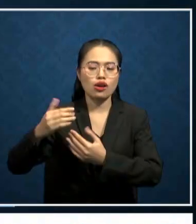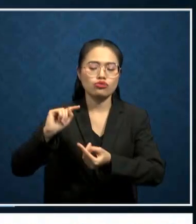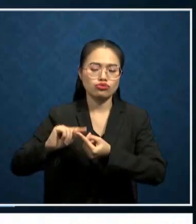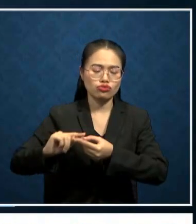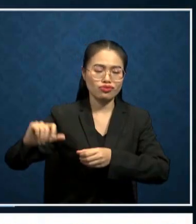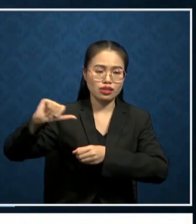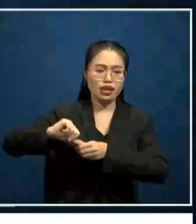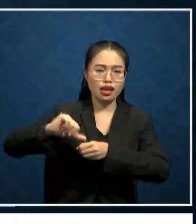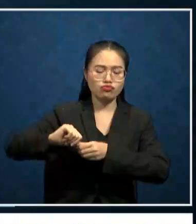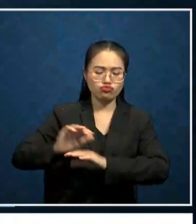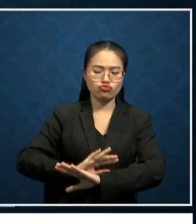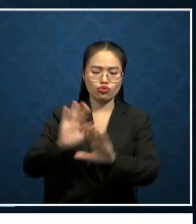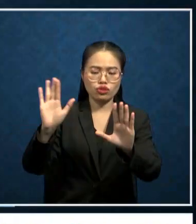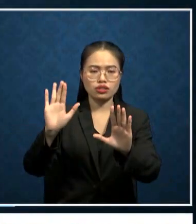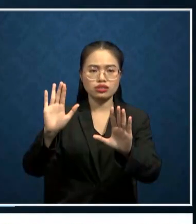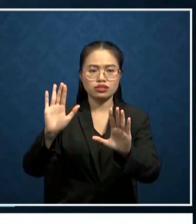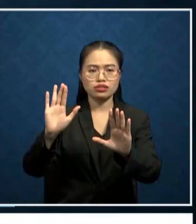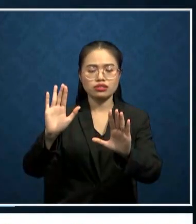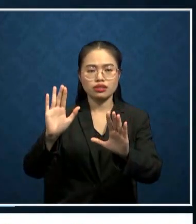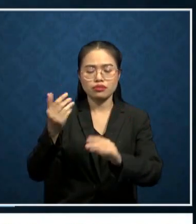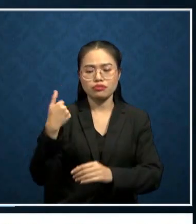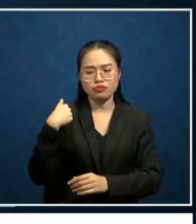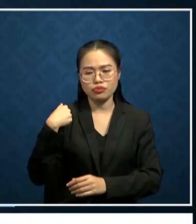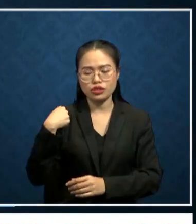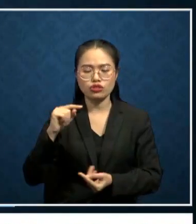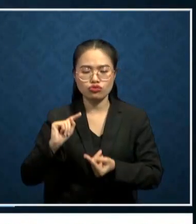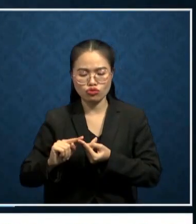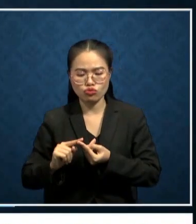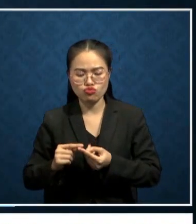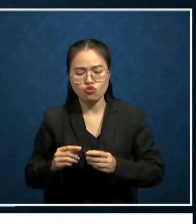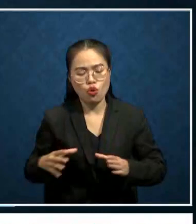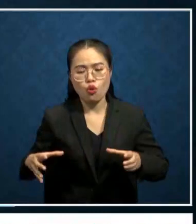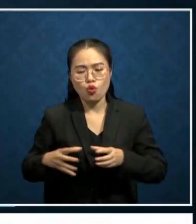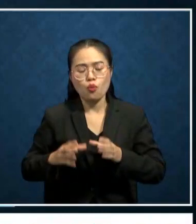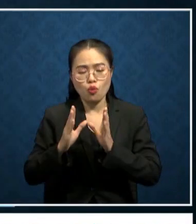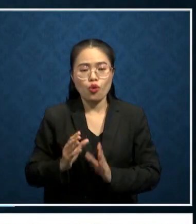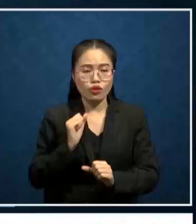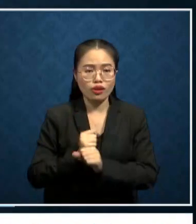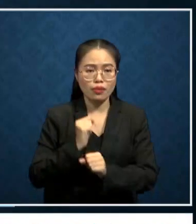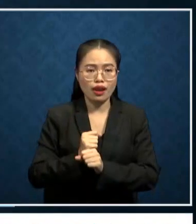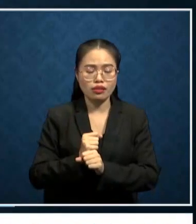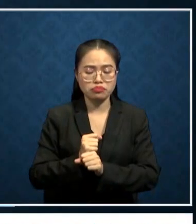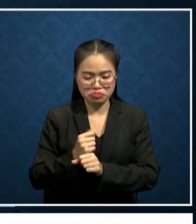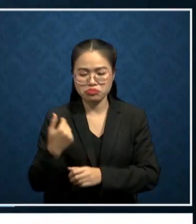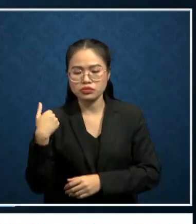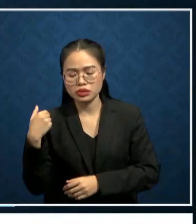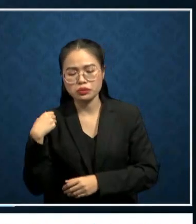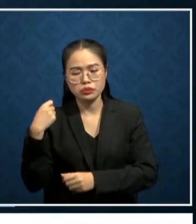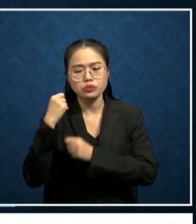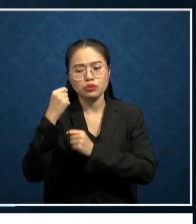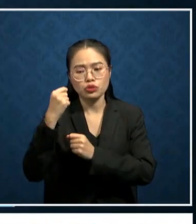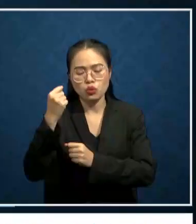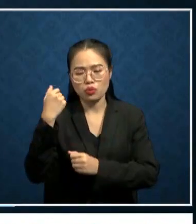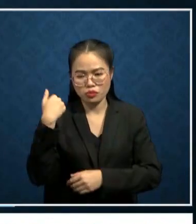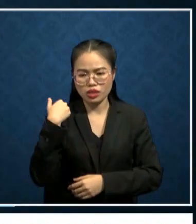ผลิตนะครับแล้วก็มีเอ่อการเคลื่อนไหวของสหภาพแรงงานนะครับทั้งๆที่การจัดหานั้นมีราคาถูก